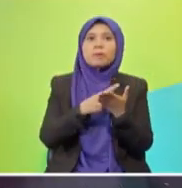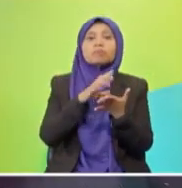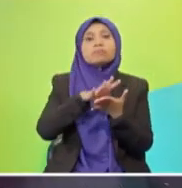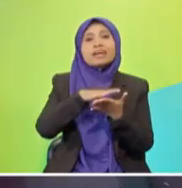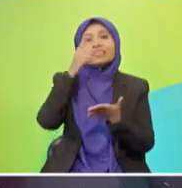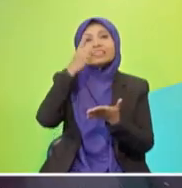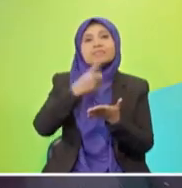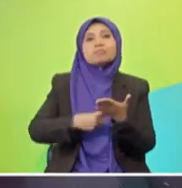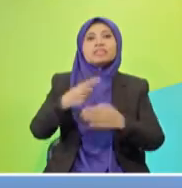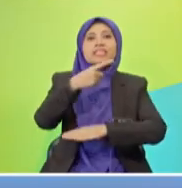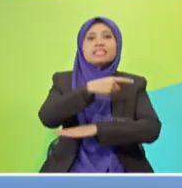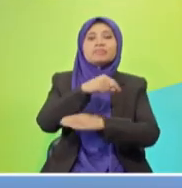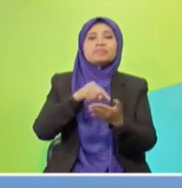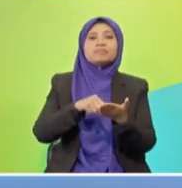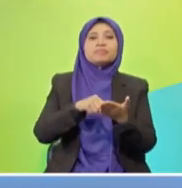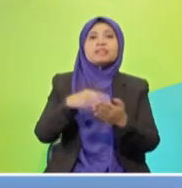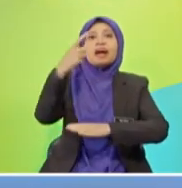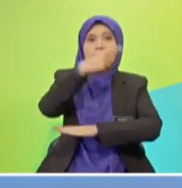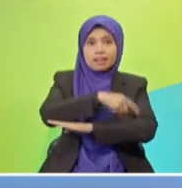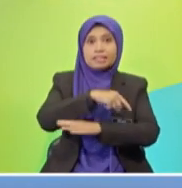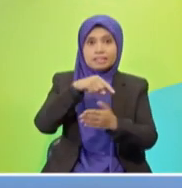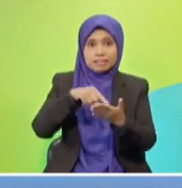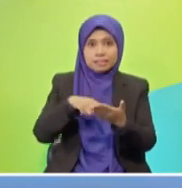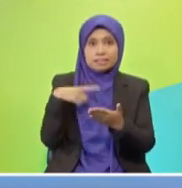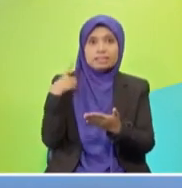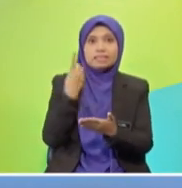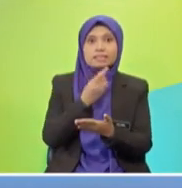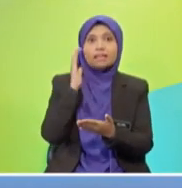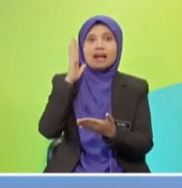oke Hari ini kita akan belajar